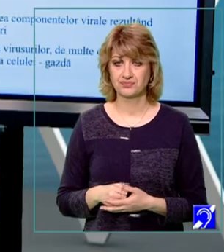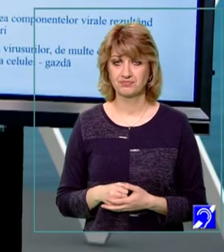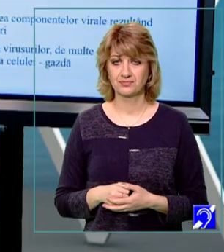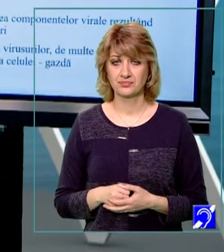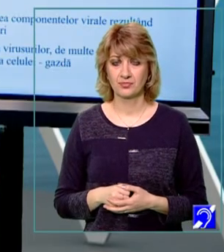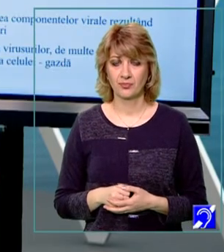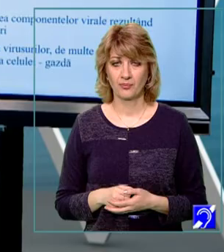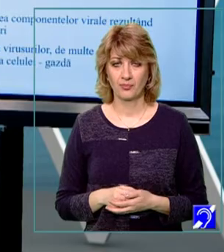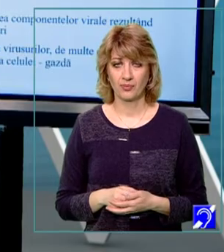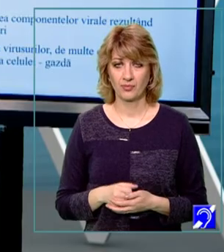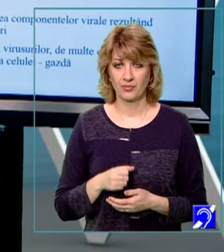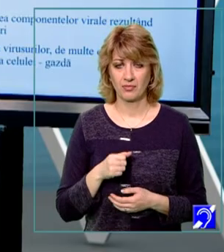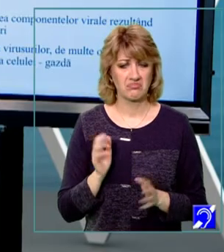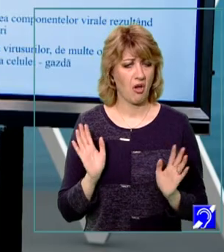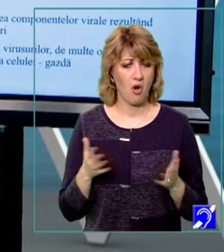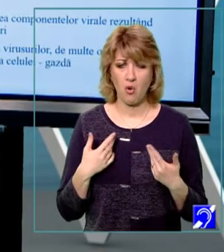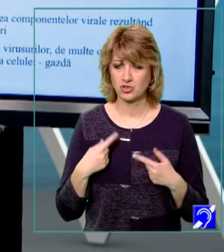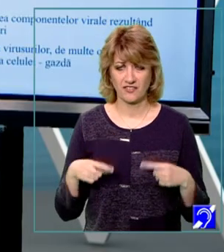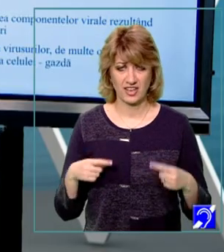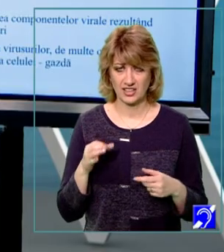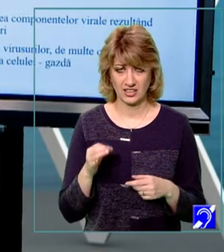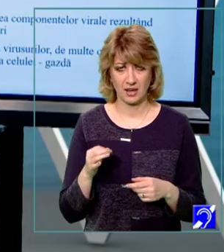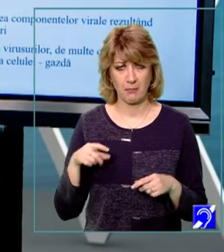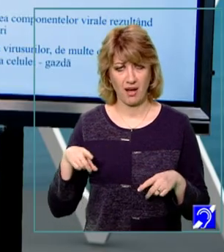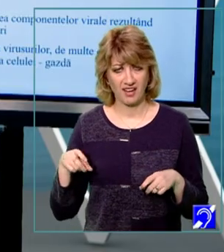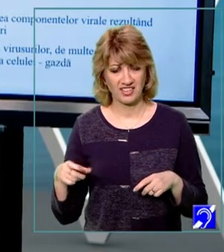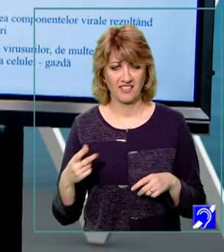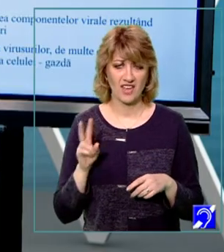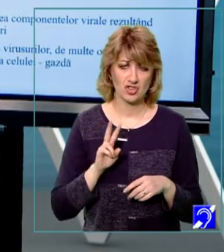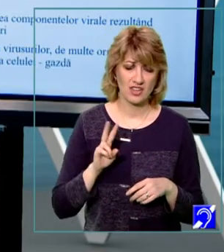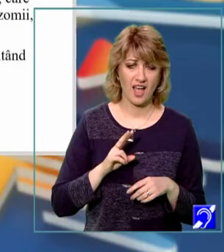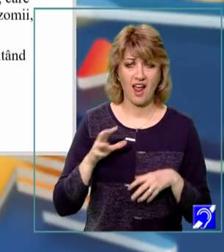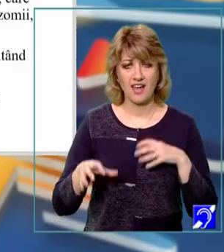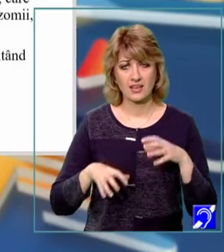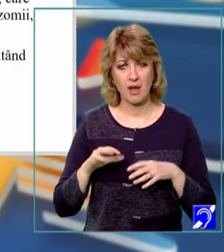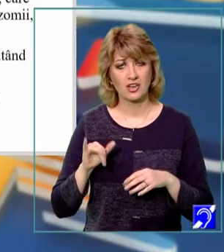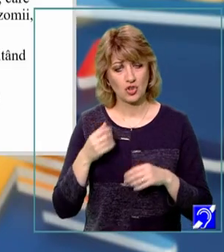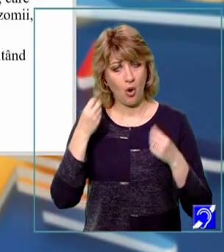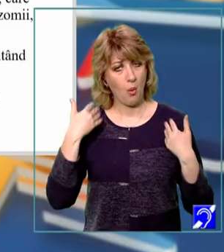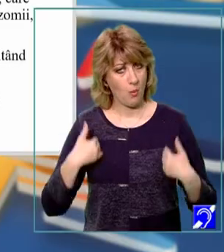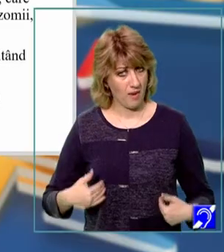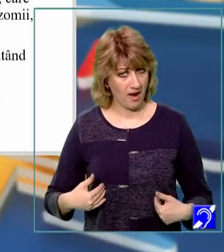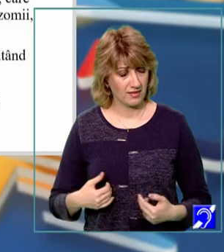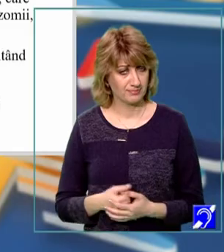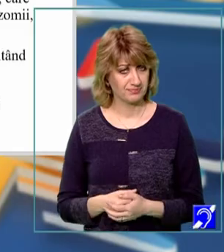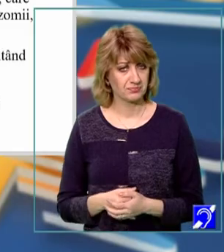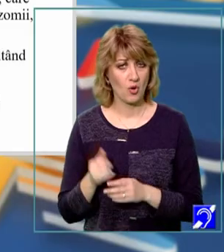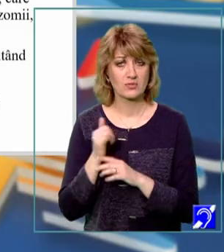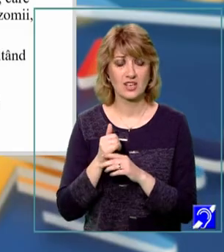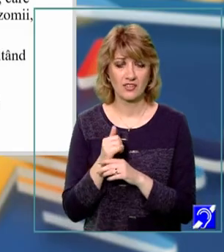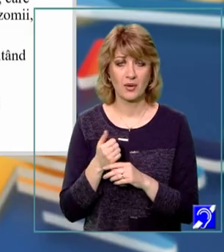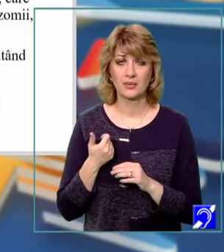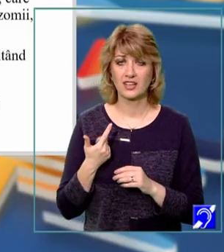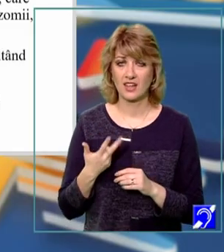Preferă orice fel de celulă, celulă bacteriană, vegetală, animală sau chiar umană. Observăm aici